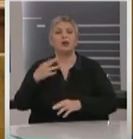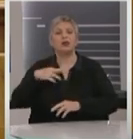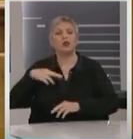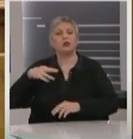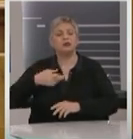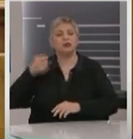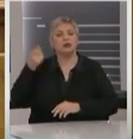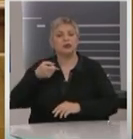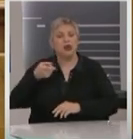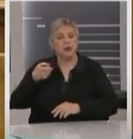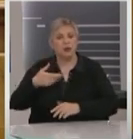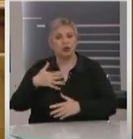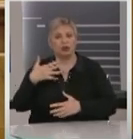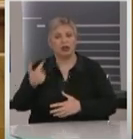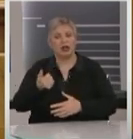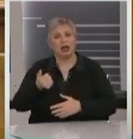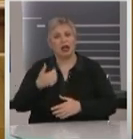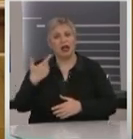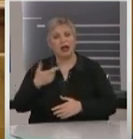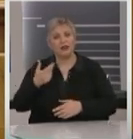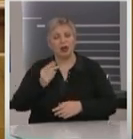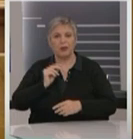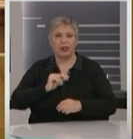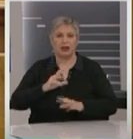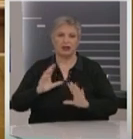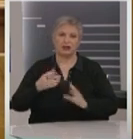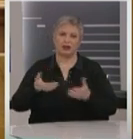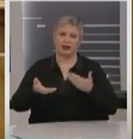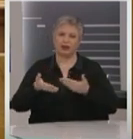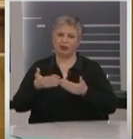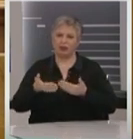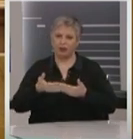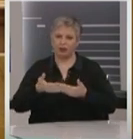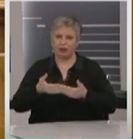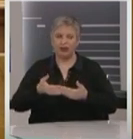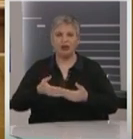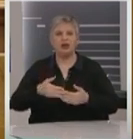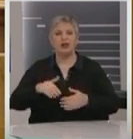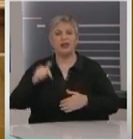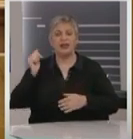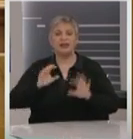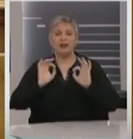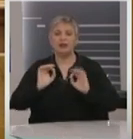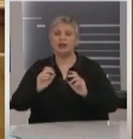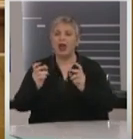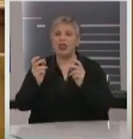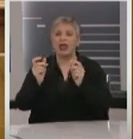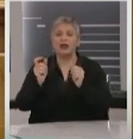επιτόκια στις αγορές μέσα και από την οριστική ρύθμιση του